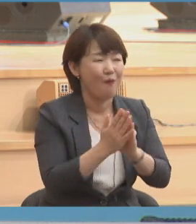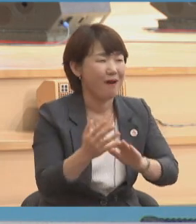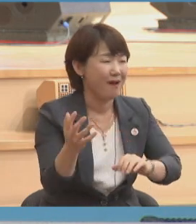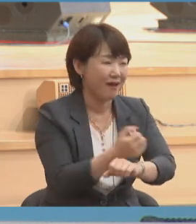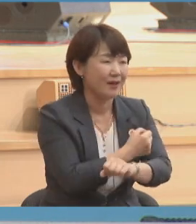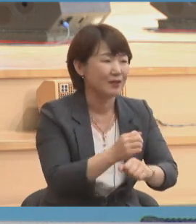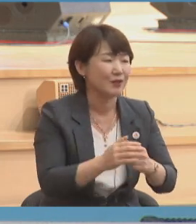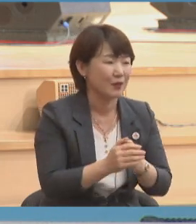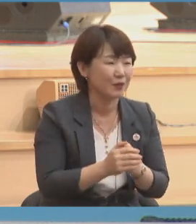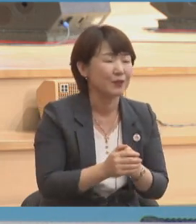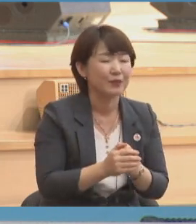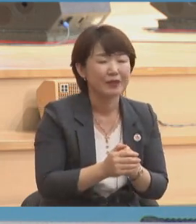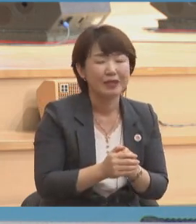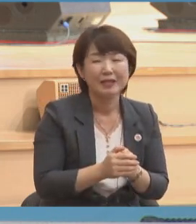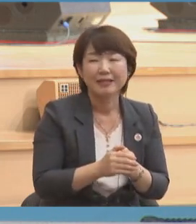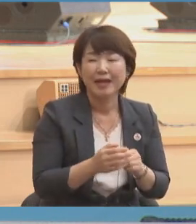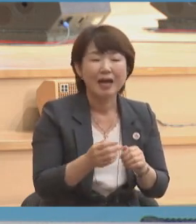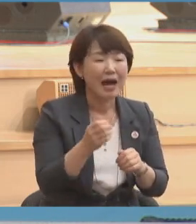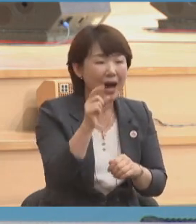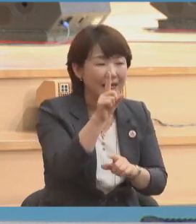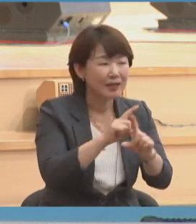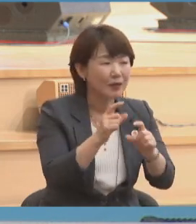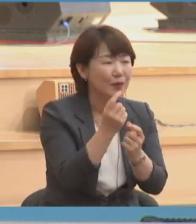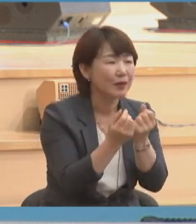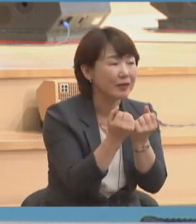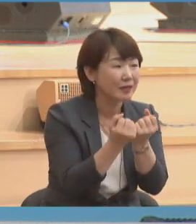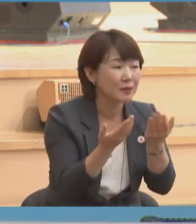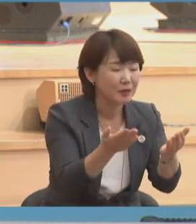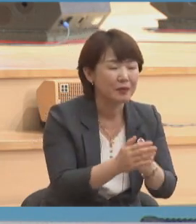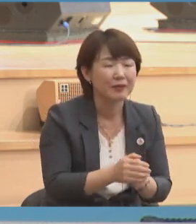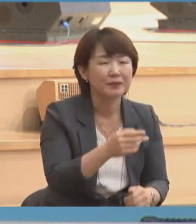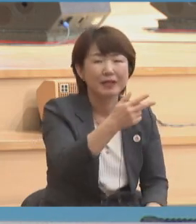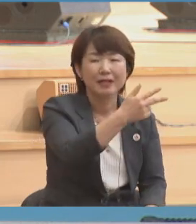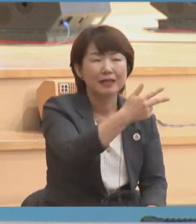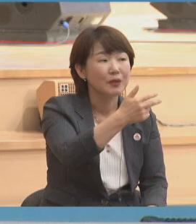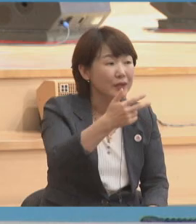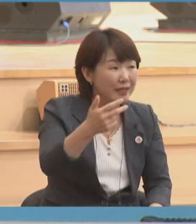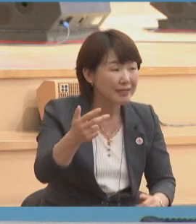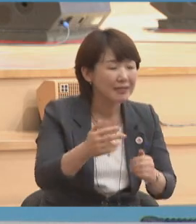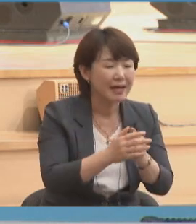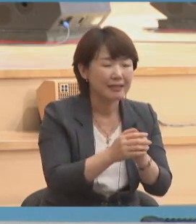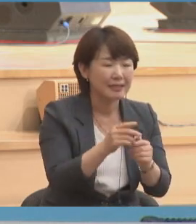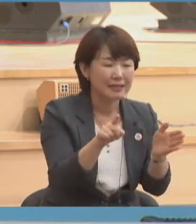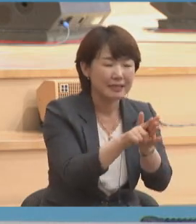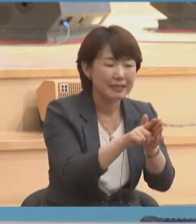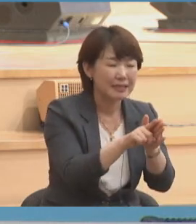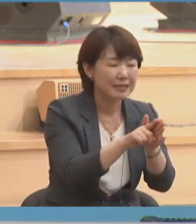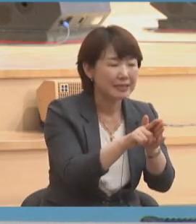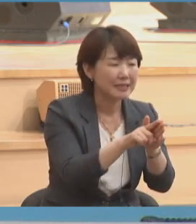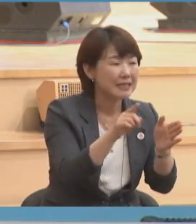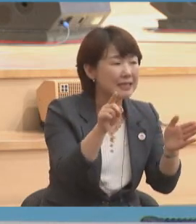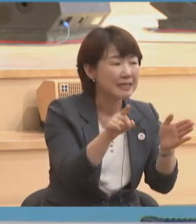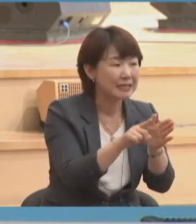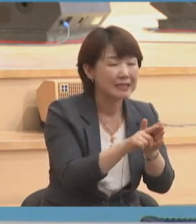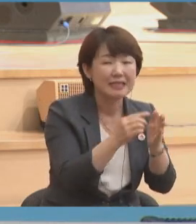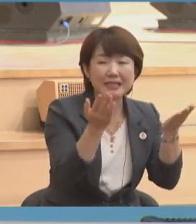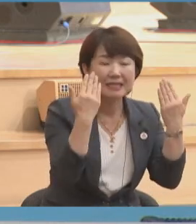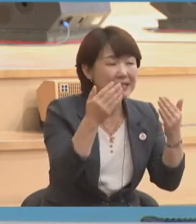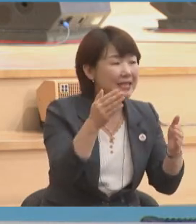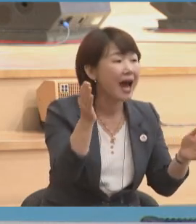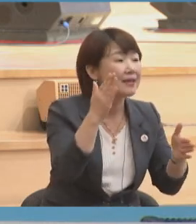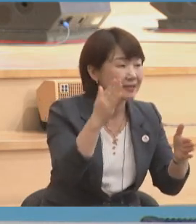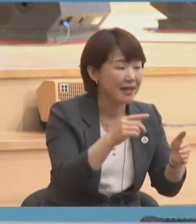이 레디컬에 나오는 얘기를 하나만 더 소개하면요, 인도네시아 신학생 라덴이라는 사람의 얘기가 나옵니다. 제가 한번 읽어드릴게요.